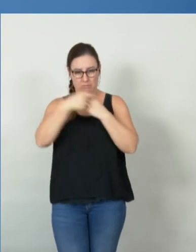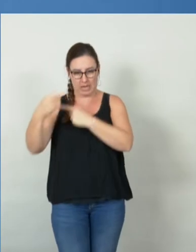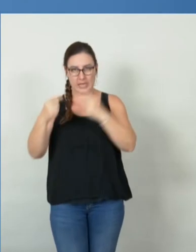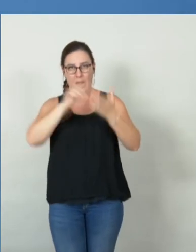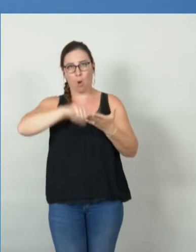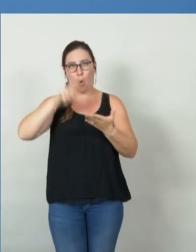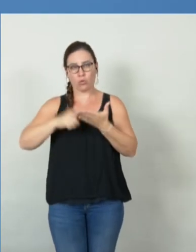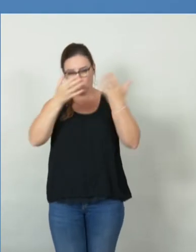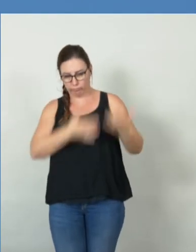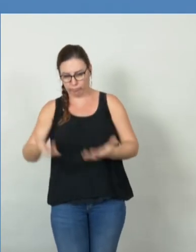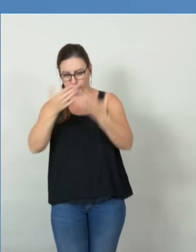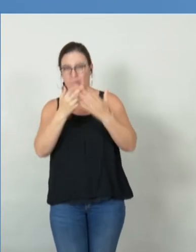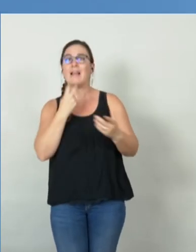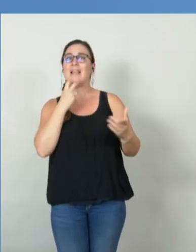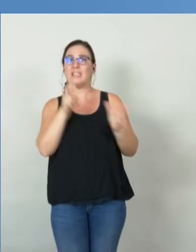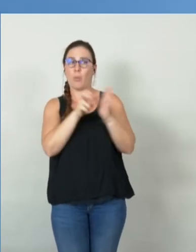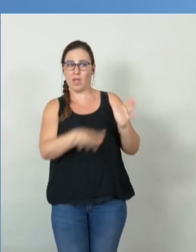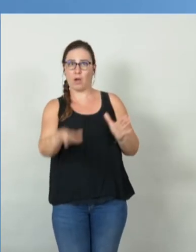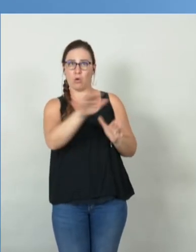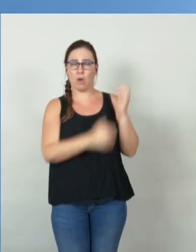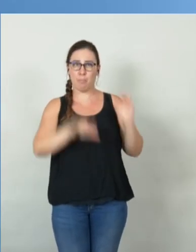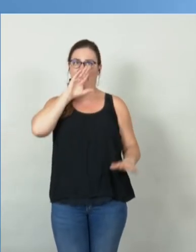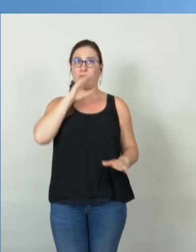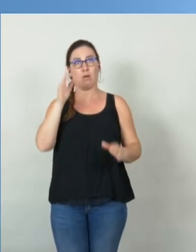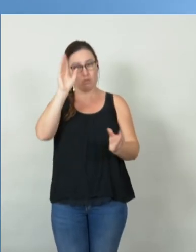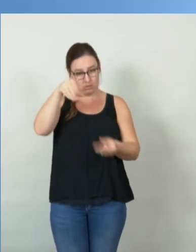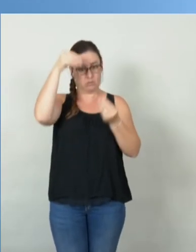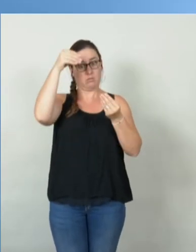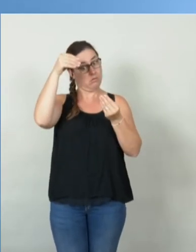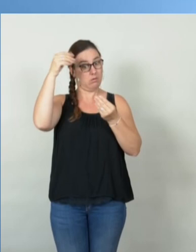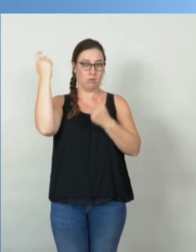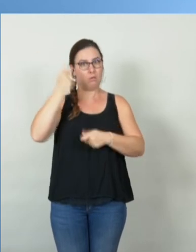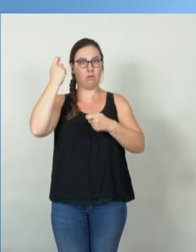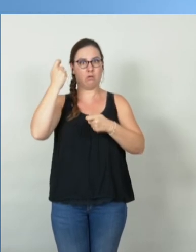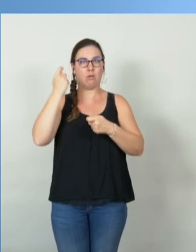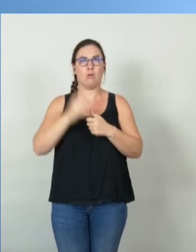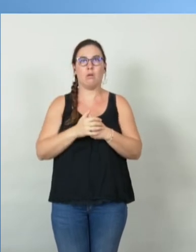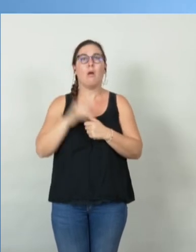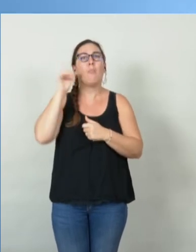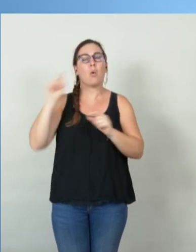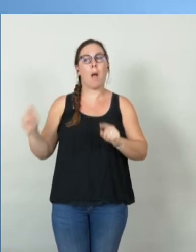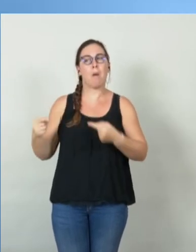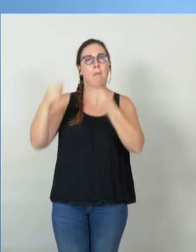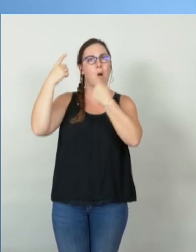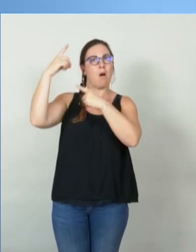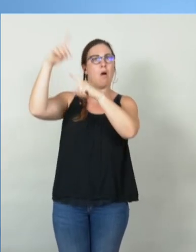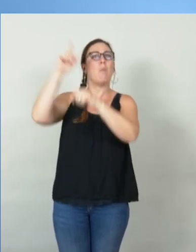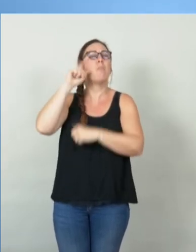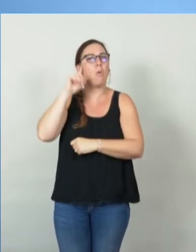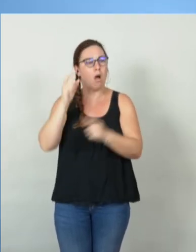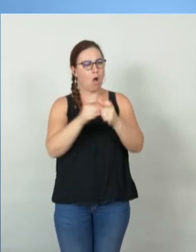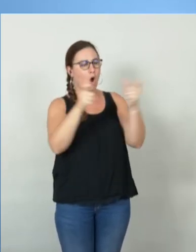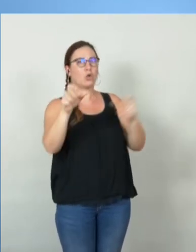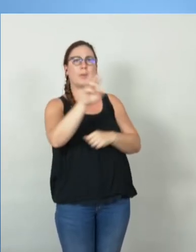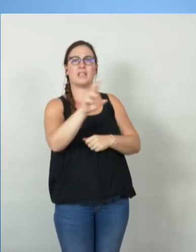nos comptes au contribuable de Grenoble une facture énorme pourquoi on attend de contentieux pourquoi Richardson